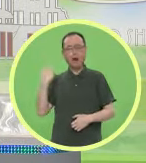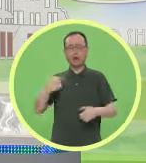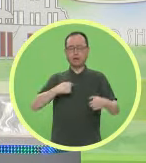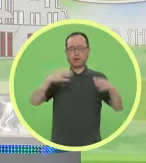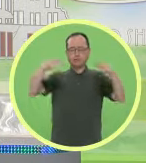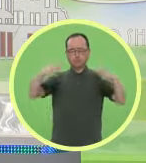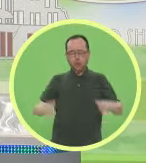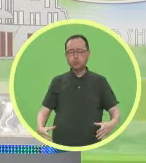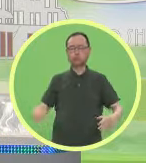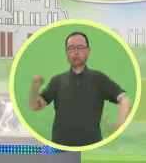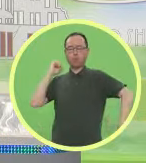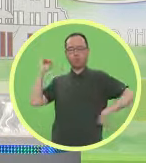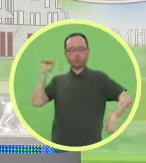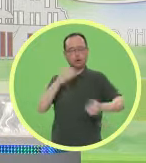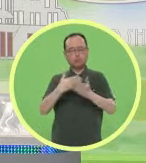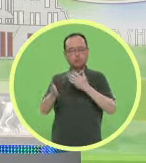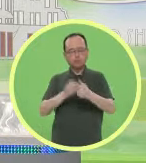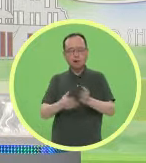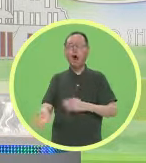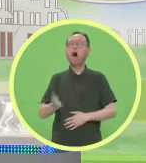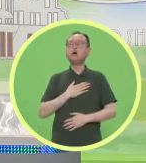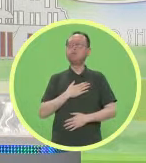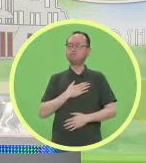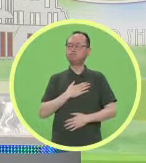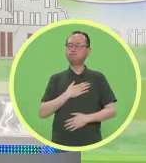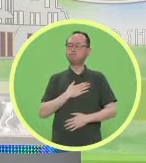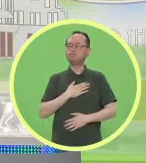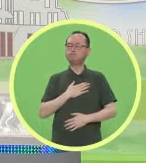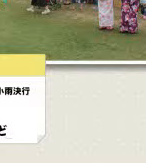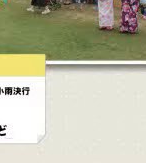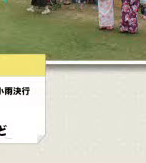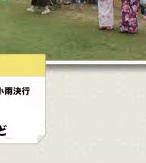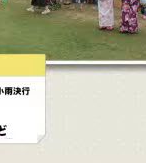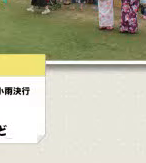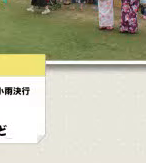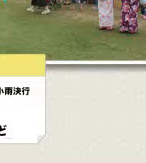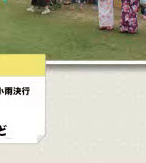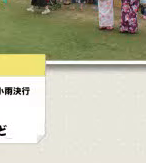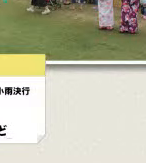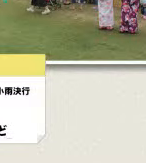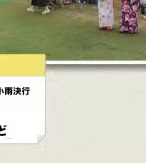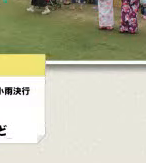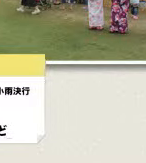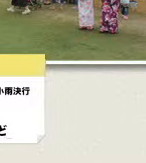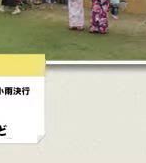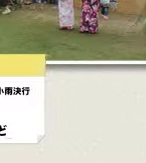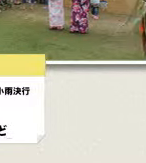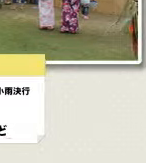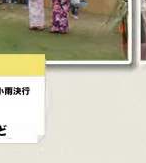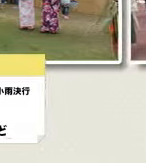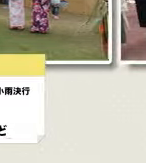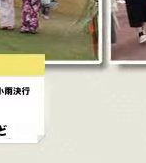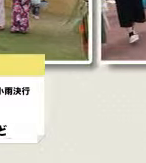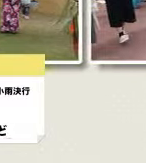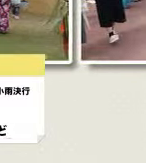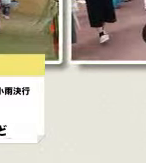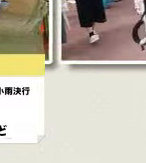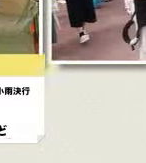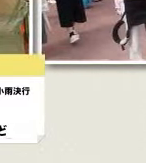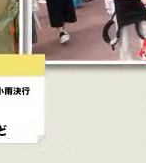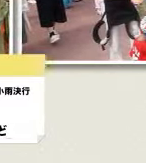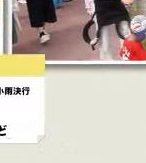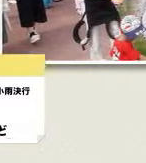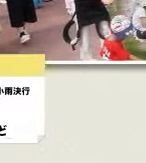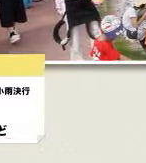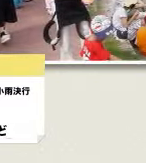ってて、前にドラム缶風呂に入ったことあります。 広域都市圏イベント情報。毎年